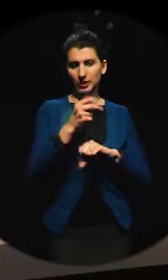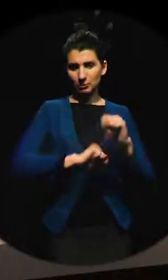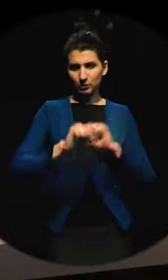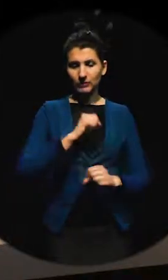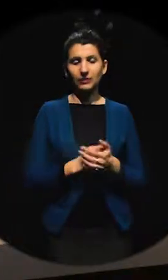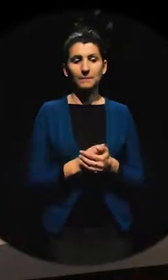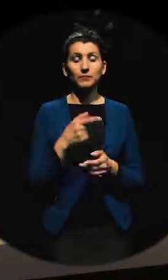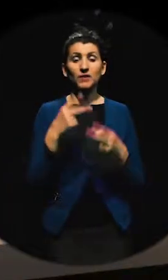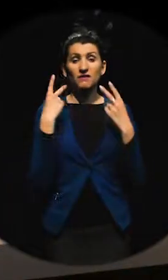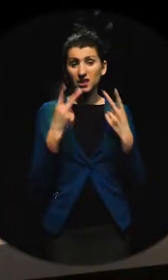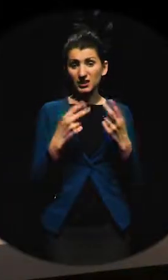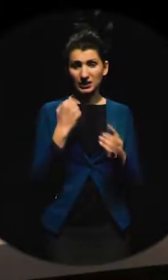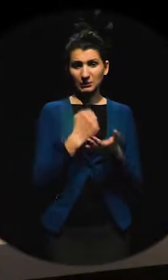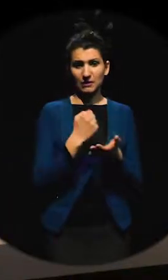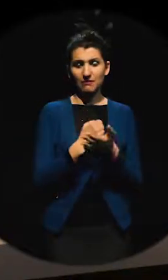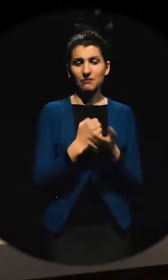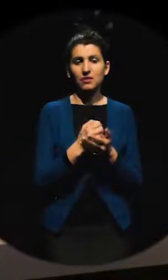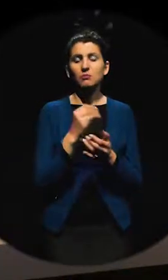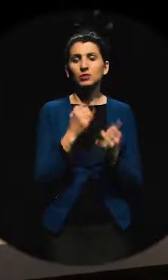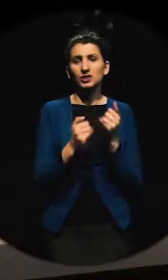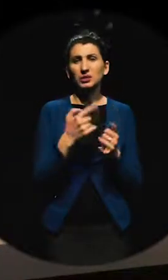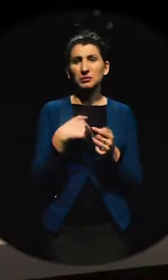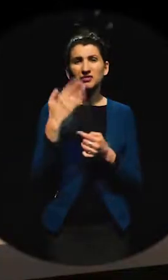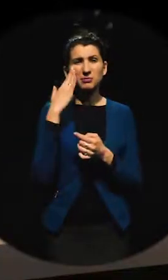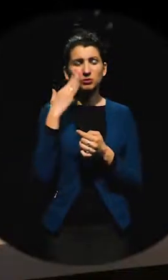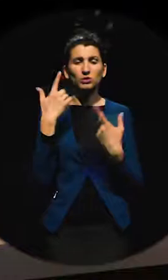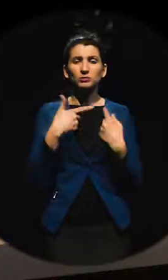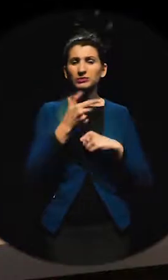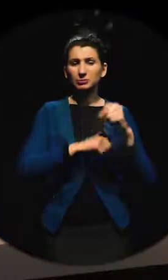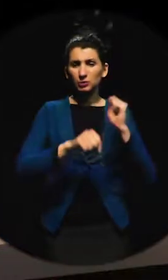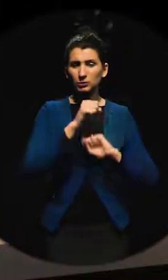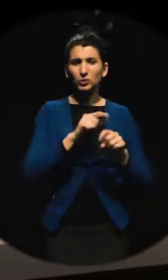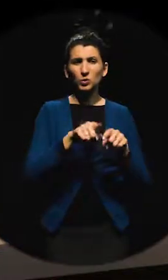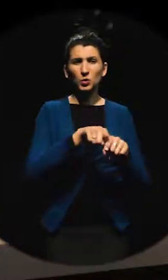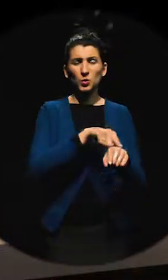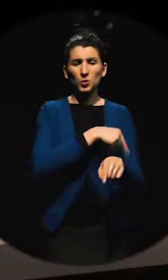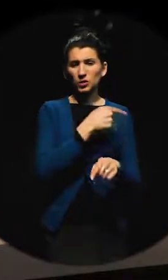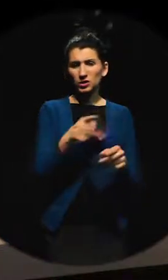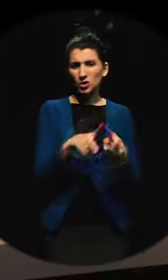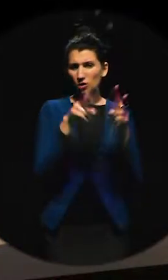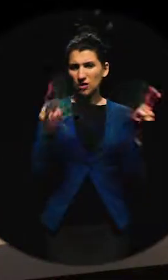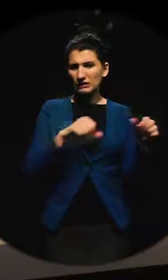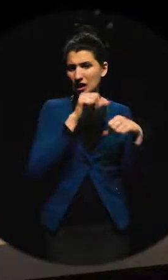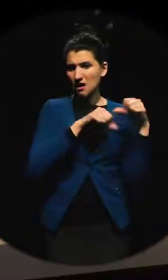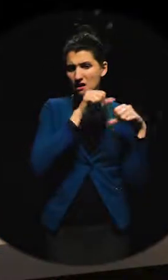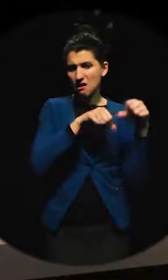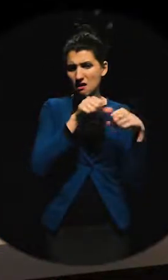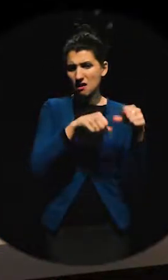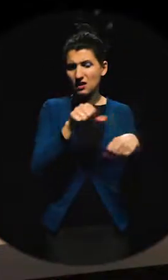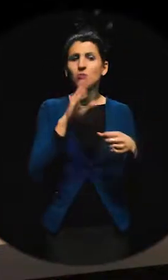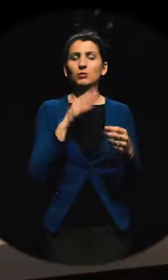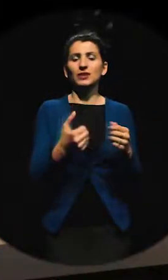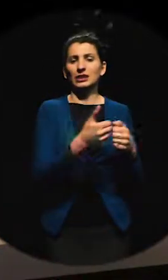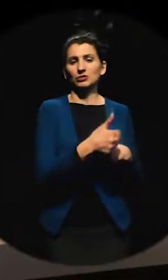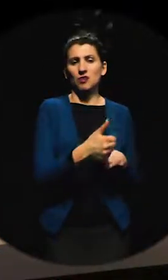sprawa, jeżeli weźmiemy pod uwagę to, że osoby z niepełnosprawnościami przez długi czas, przez długie dekady żyły w izolacji,